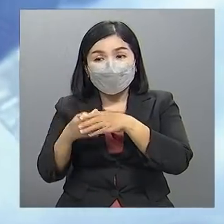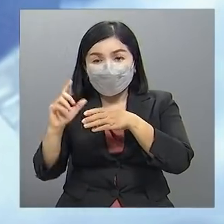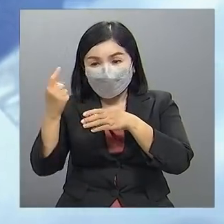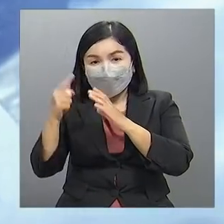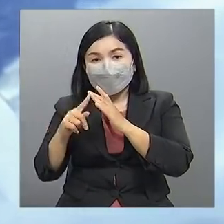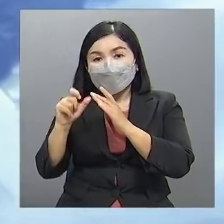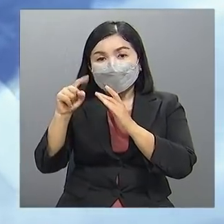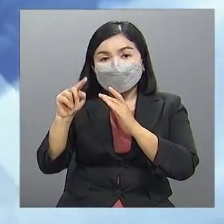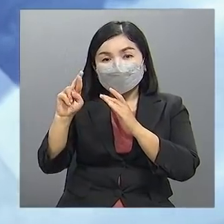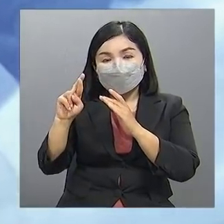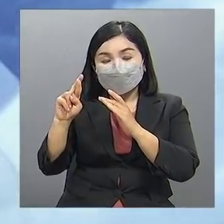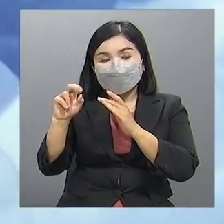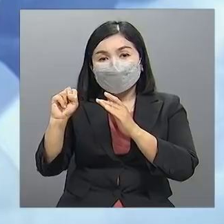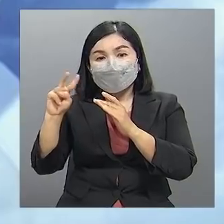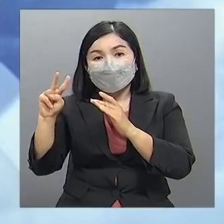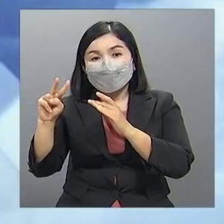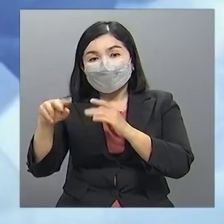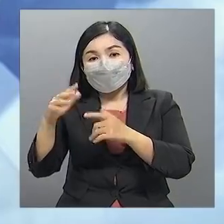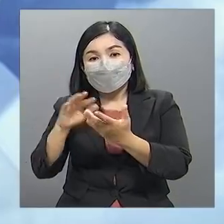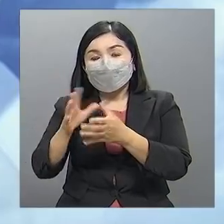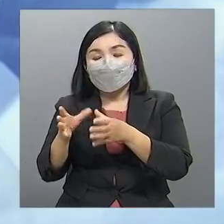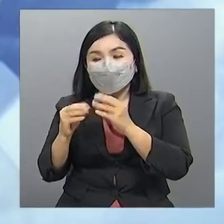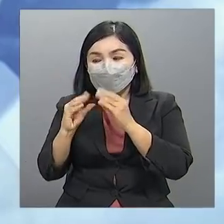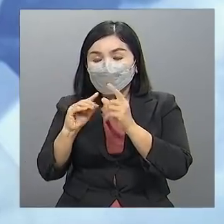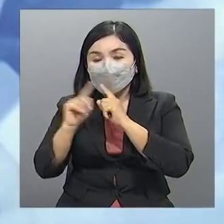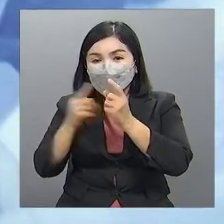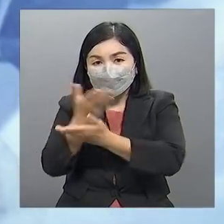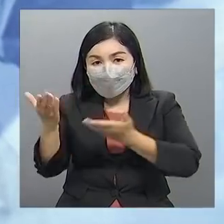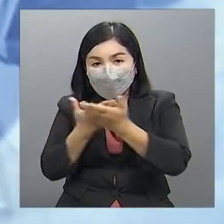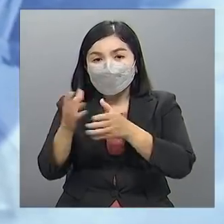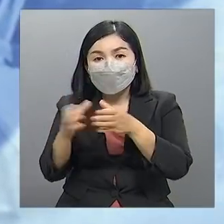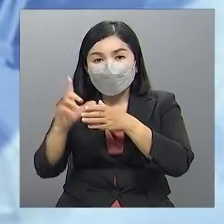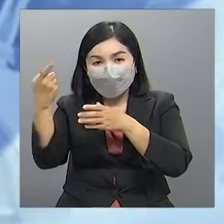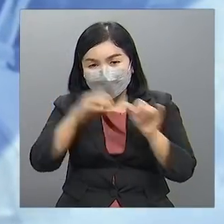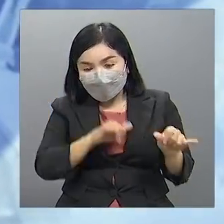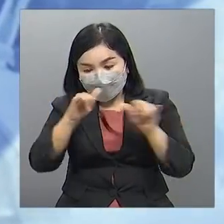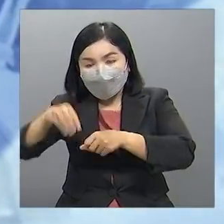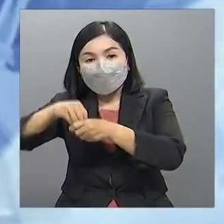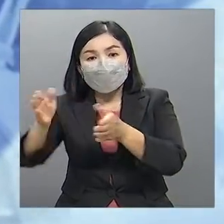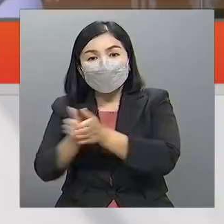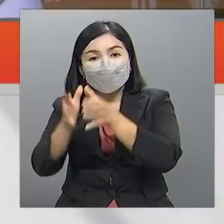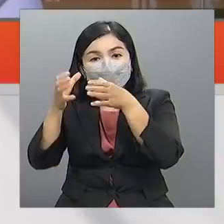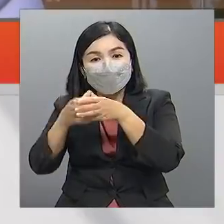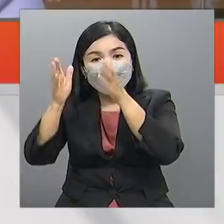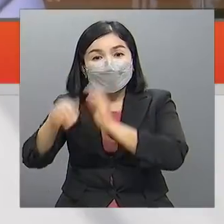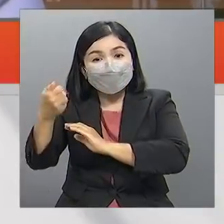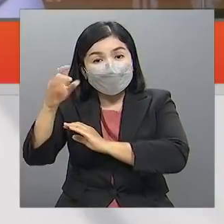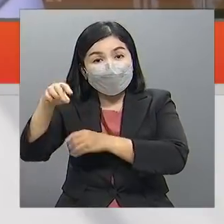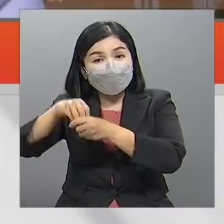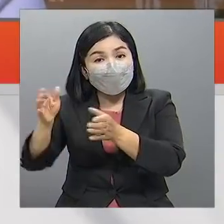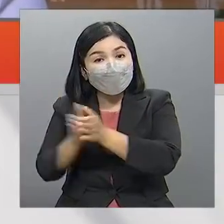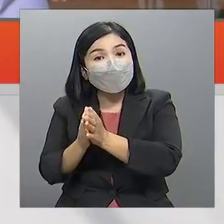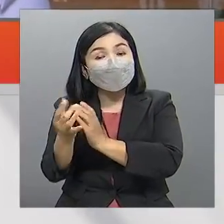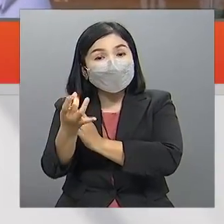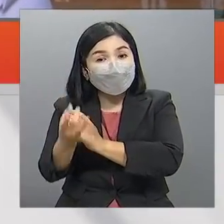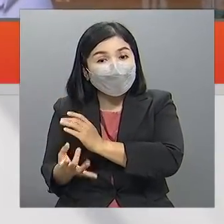ามันปรับโครงสร้างใหม่18ส.ส.ตบเท้าเข้าร่วมสังกัดหรือไม่ติดตามรายละเอียดกับคุณยานีไหว้ครูร